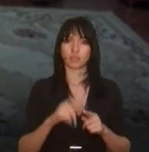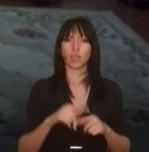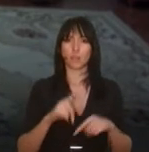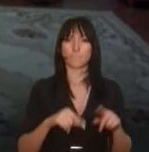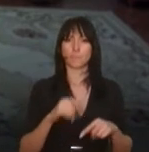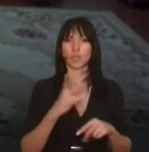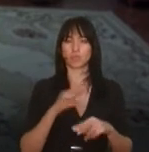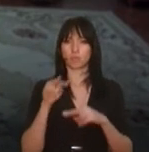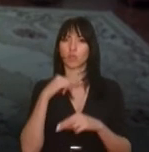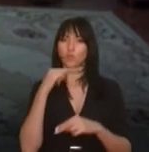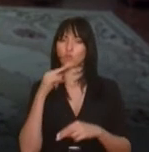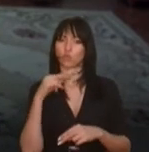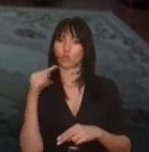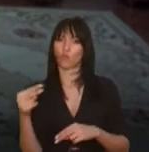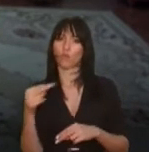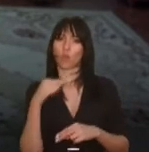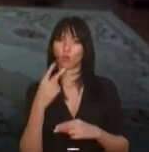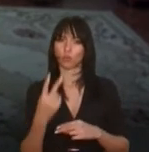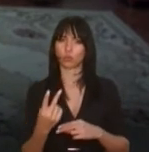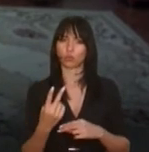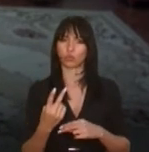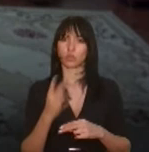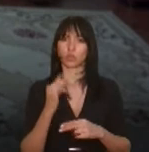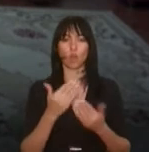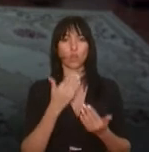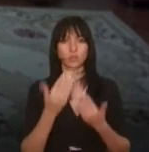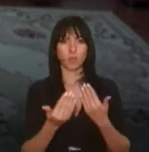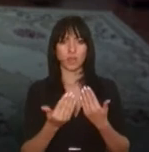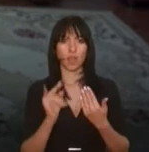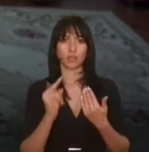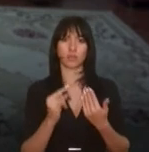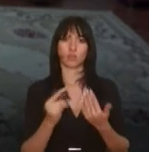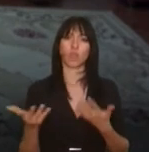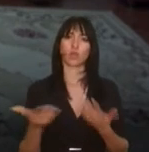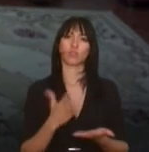повинні звернути увагу, розпитати. І якщо є